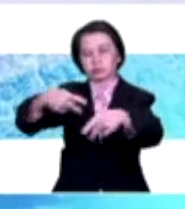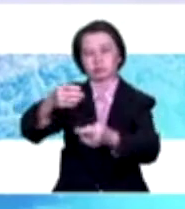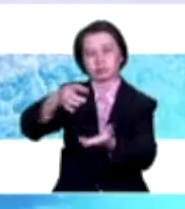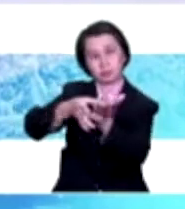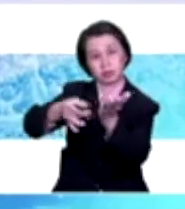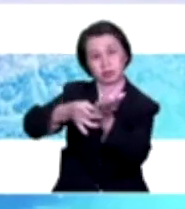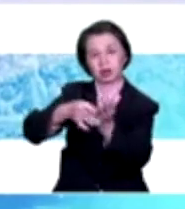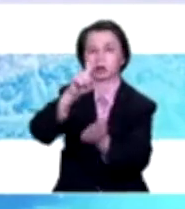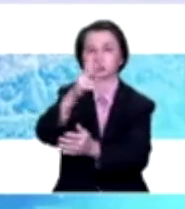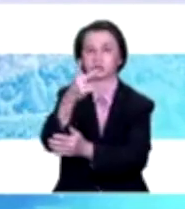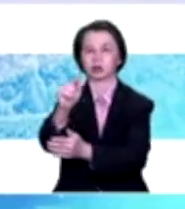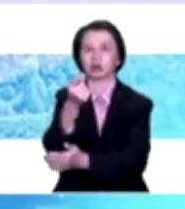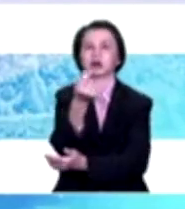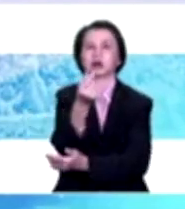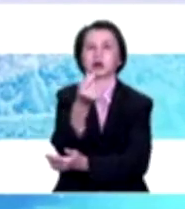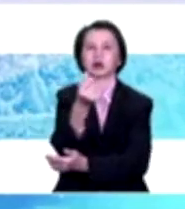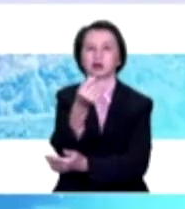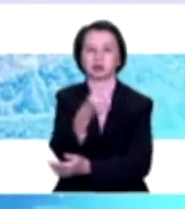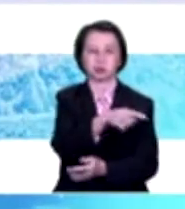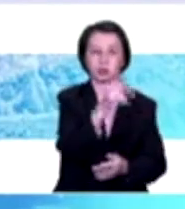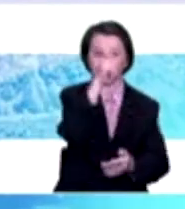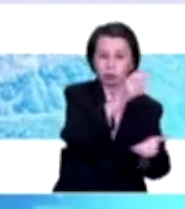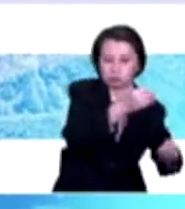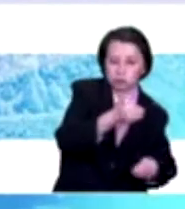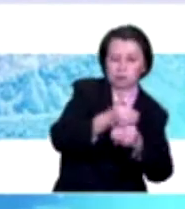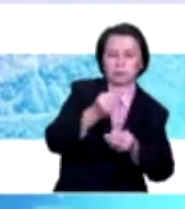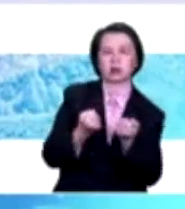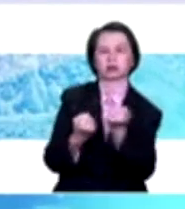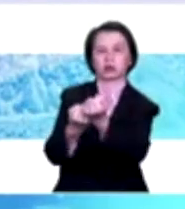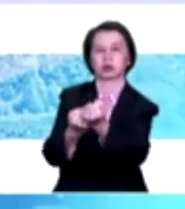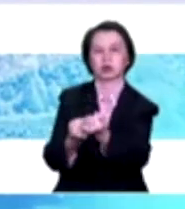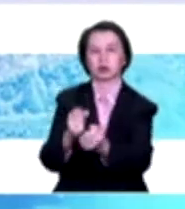1 kilogram pada harga bersubsidi RM2.50.